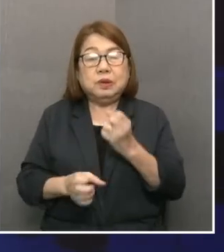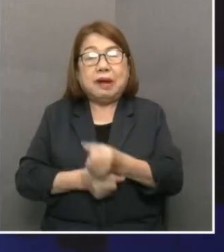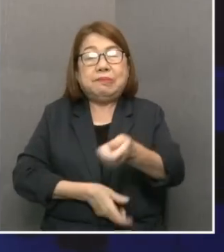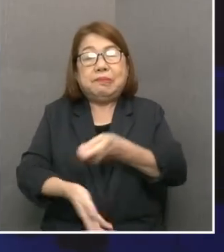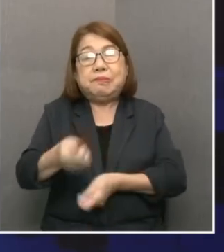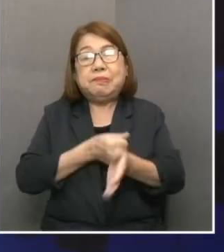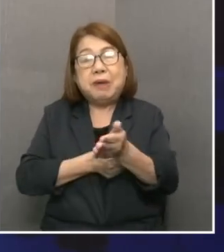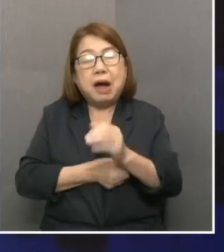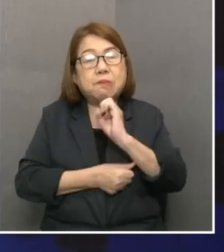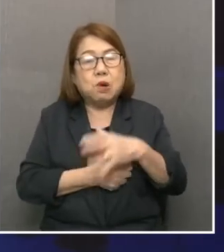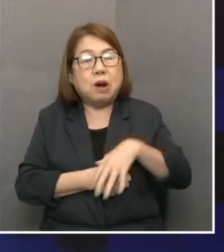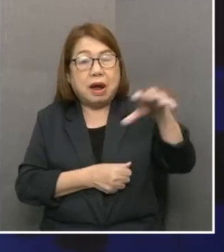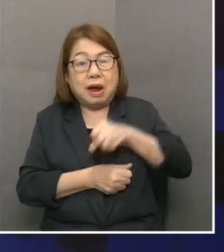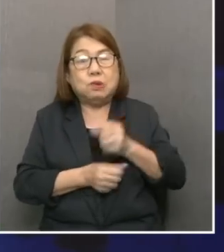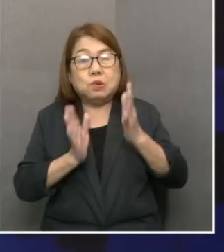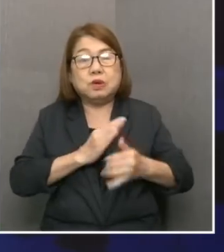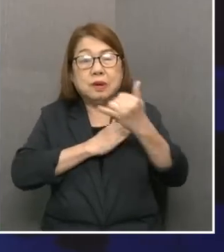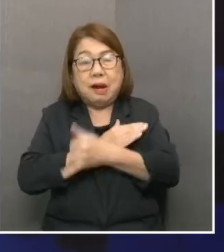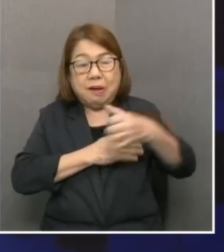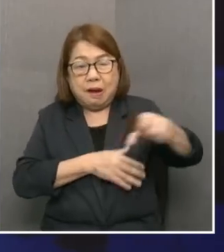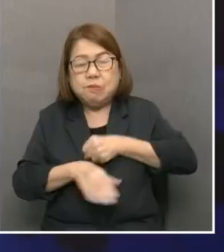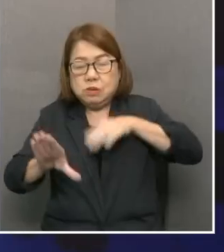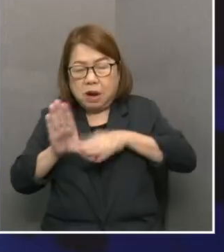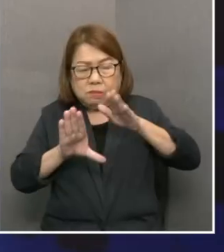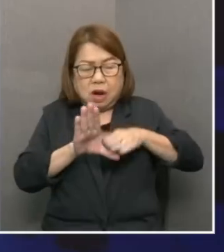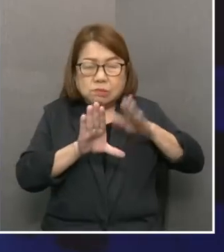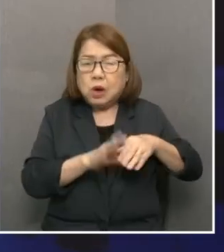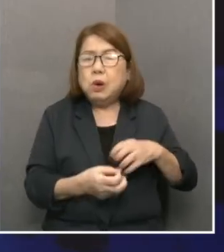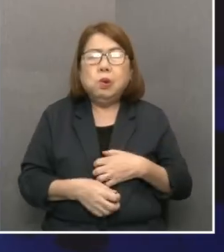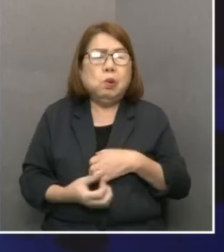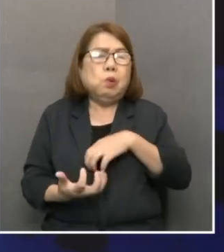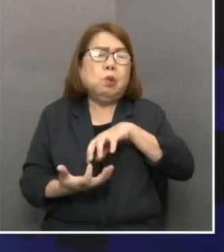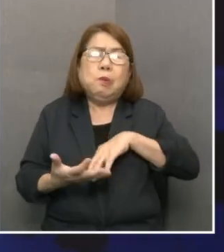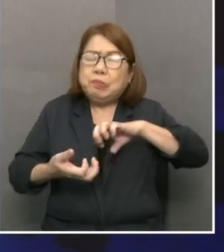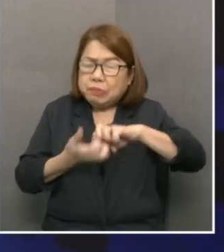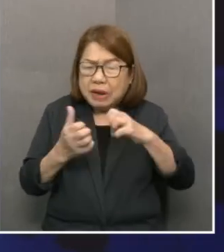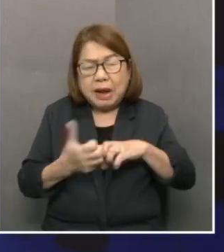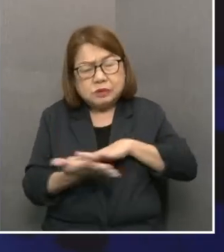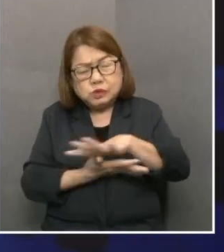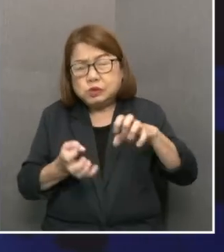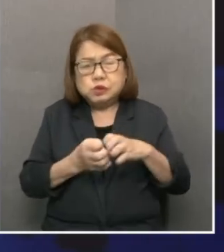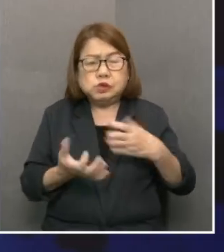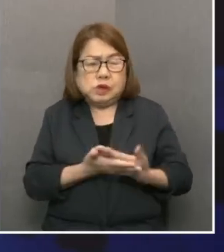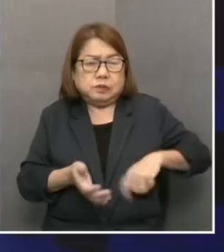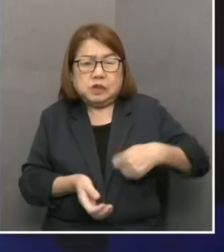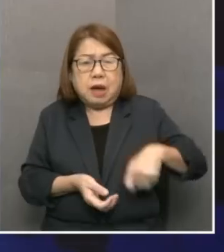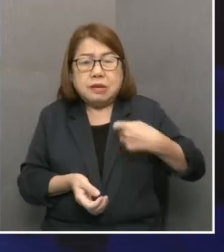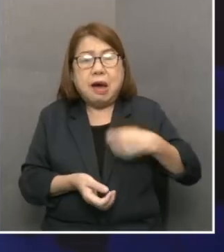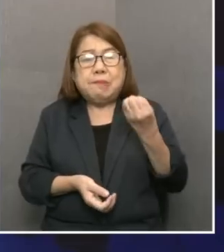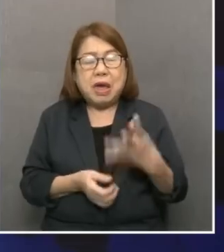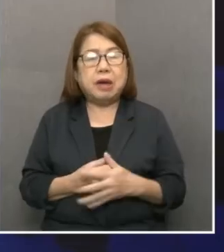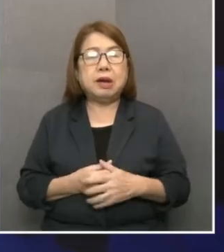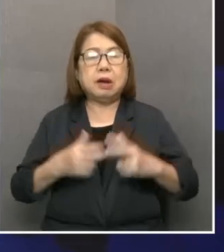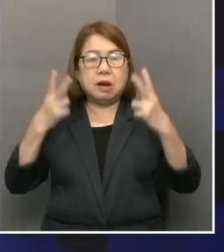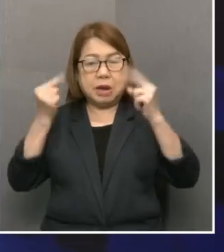การขึ้นทะเบียนขอใบอนุญาตเมันยุ่งยากแล้วมันมีค่าใช้จ่ายค่อนข้างเยอะนะคะนายกบอกว่าอ่ะรับปากค่ะจะแก้ไขแต่ว่า